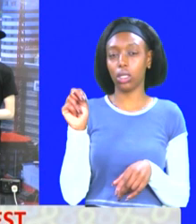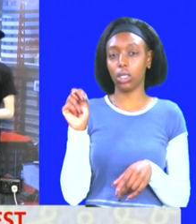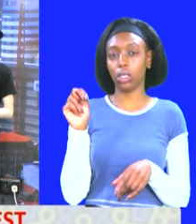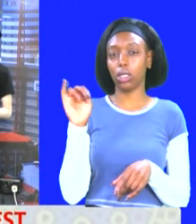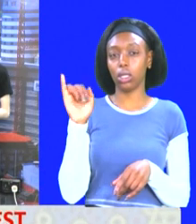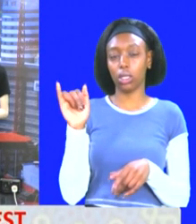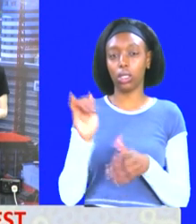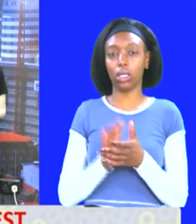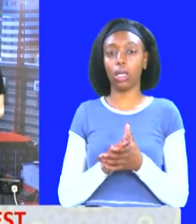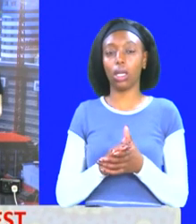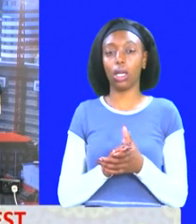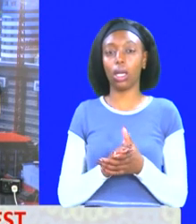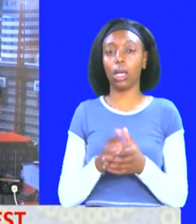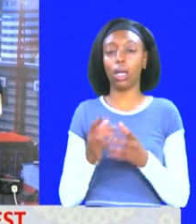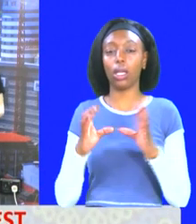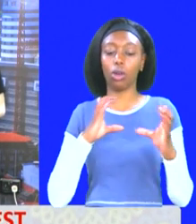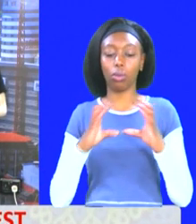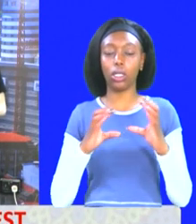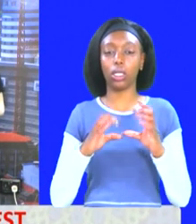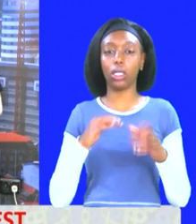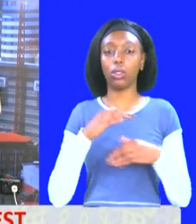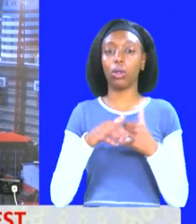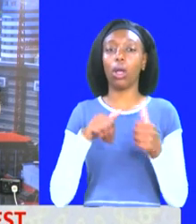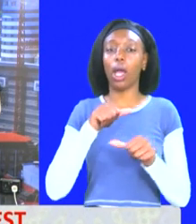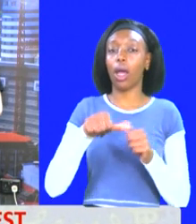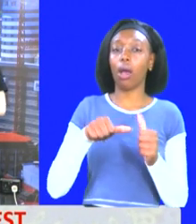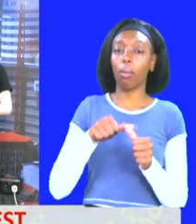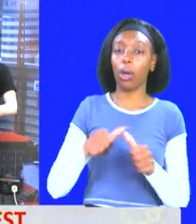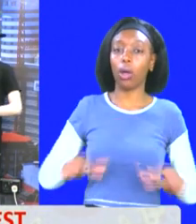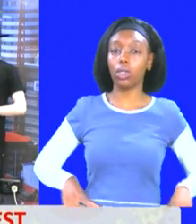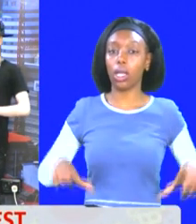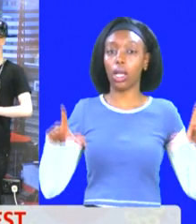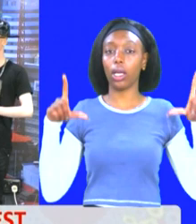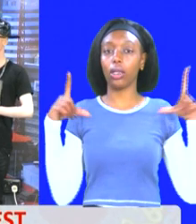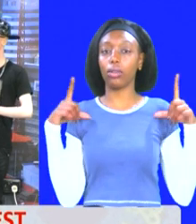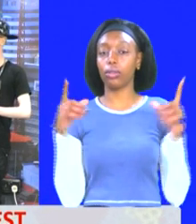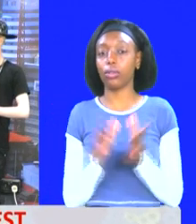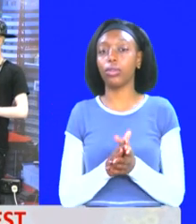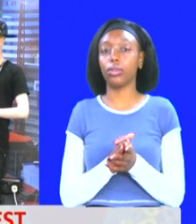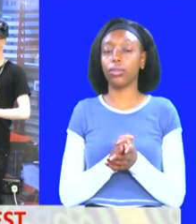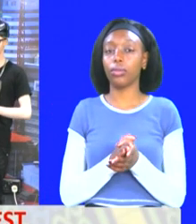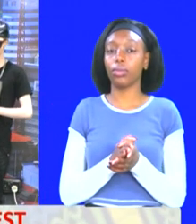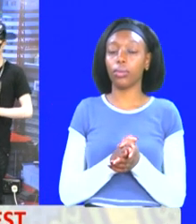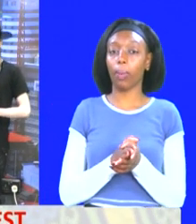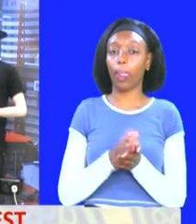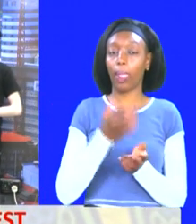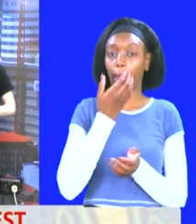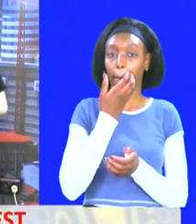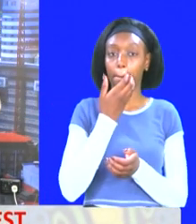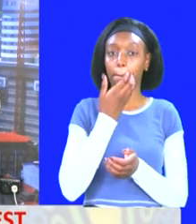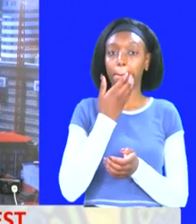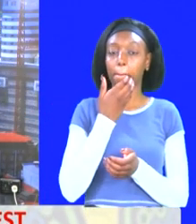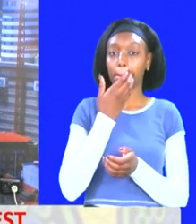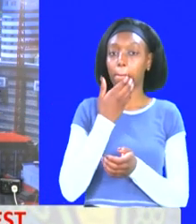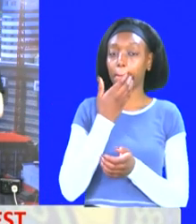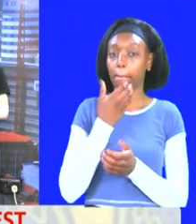Anazungumzianga tu maisha. Kidogo tumekula sherehe, kidogo tumekunywa pombe na nini na kaimati. Ule mzee wako mwenye kwa kibanda